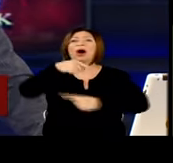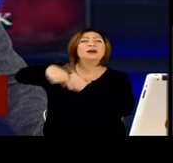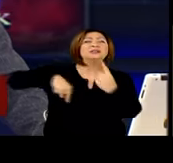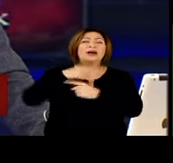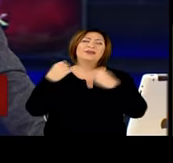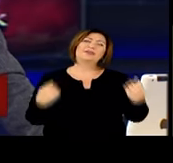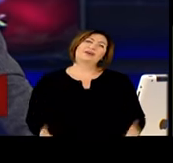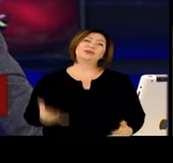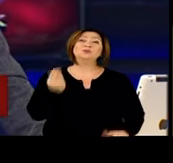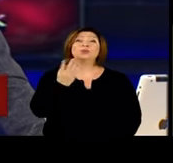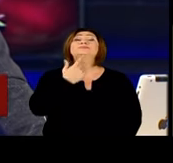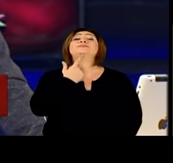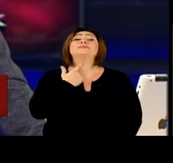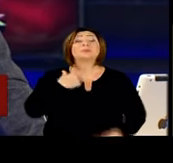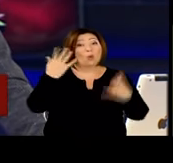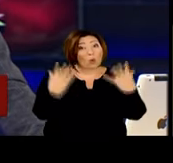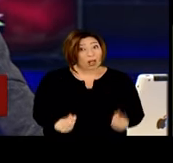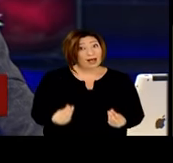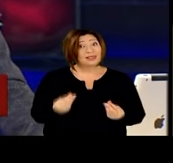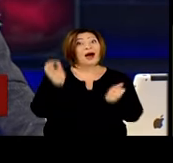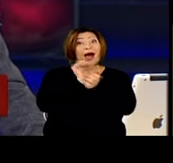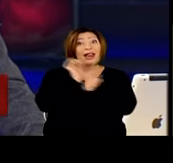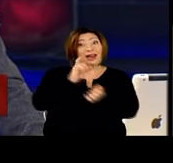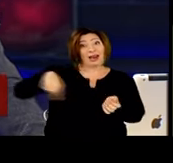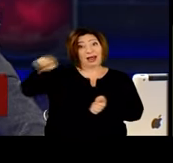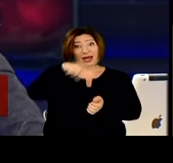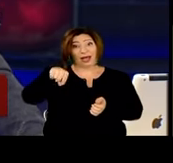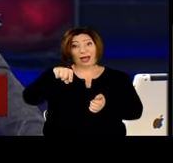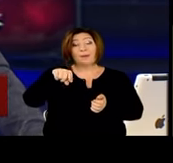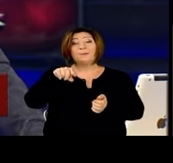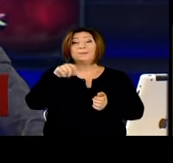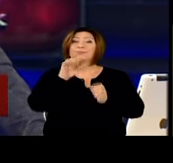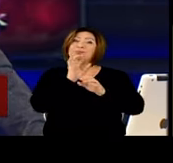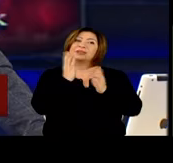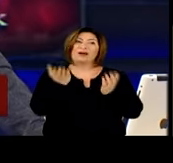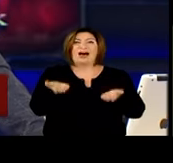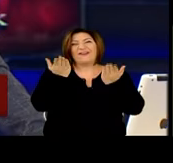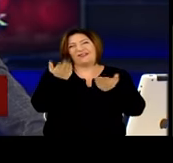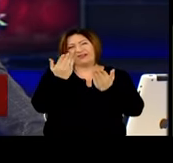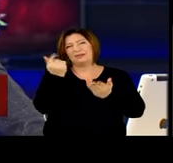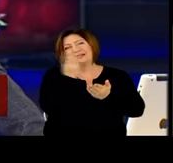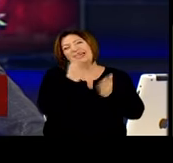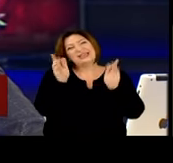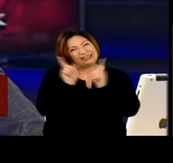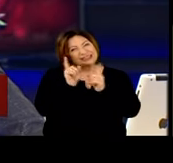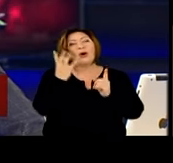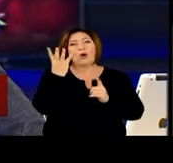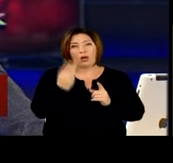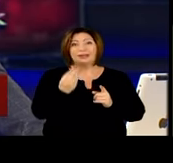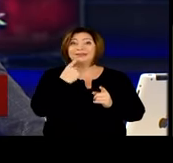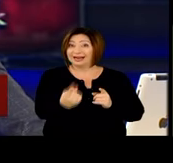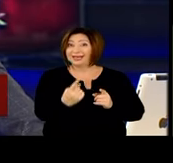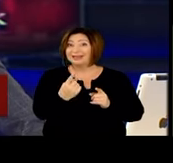halim yok, çok da canım çekti diyen ailelere makul miktarlarda, makul miktar